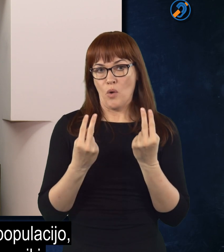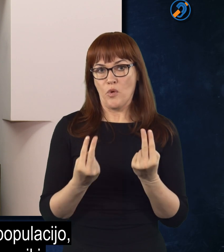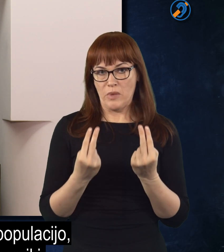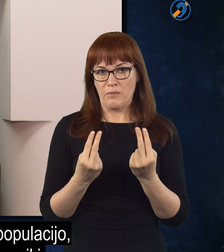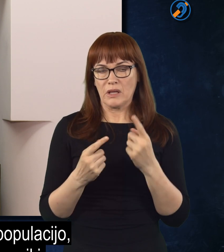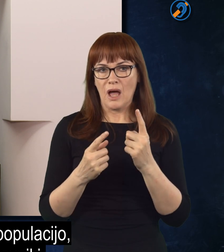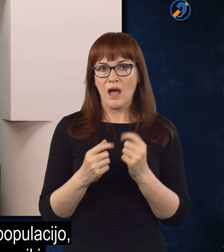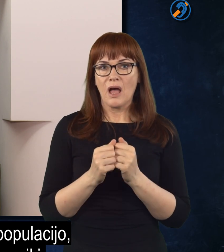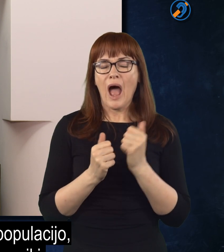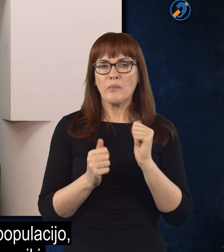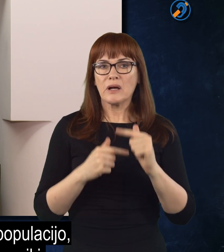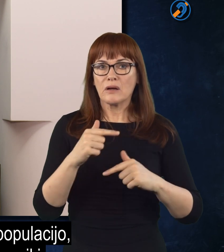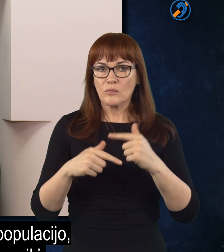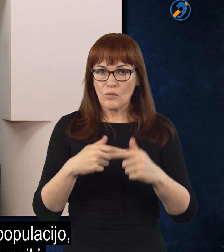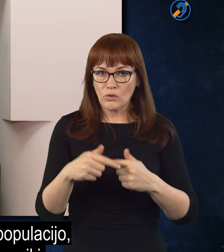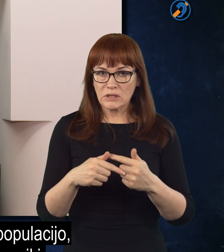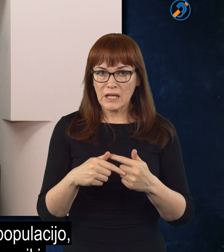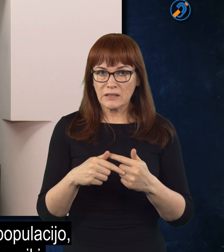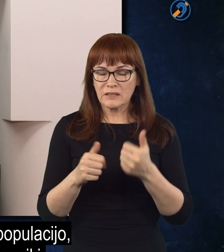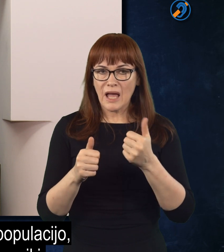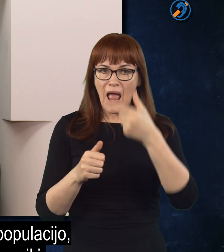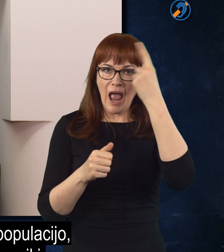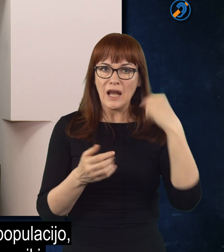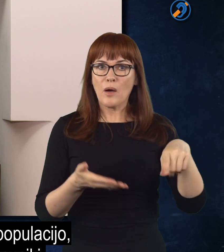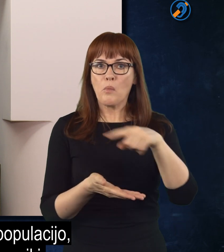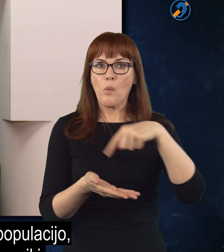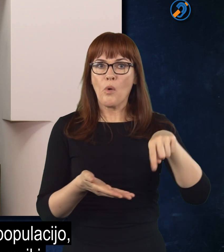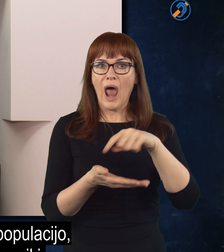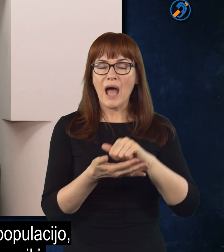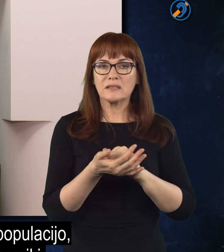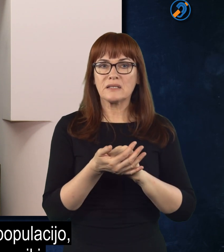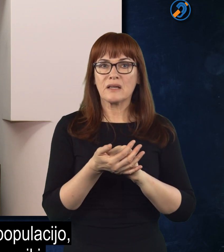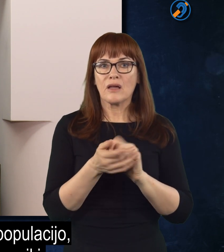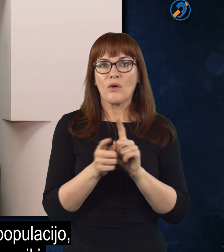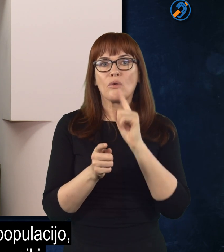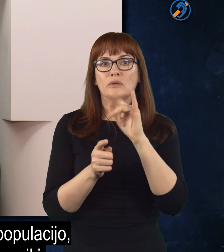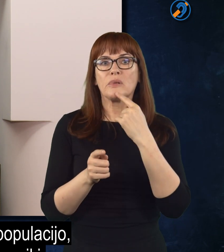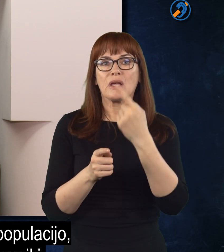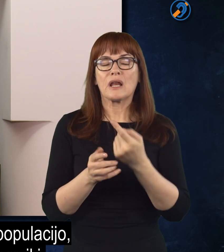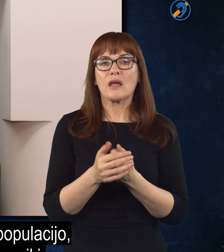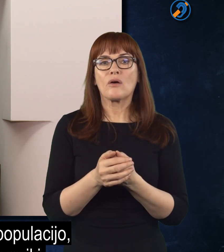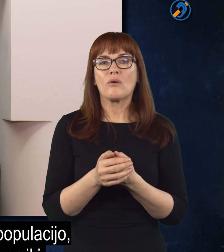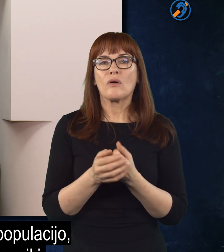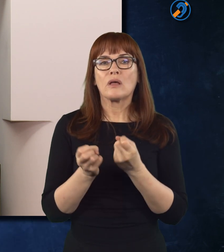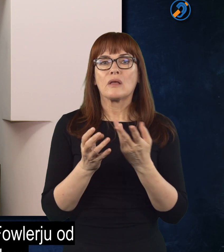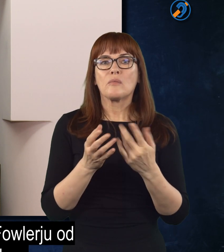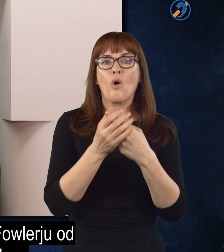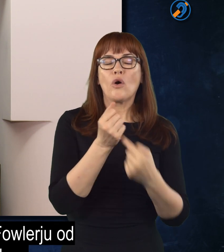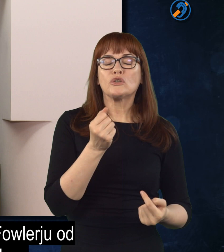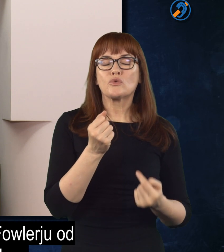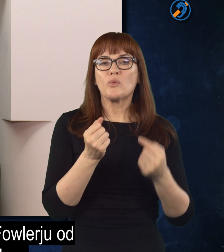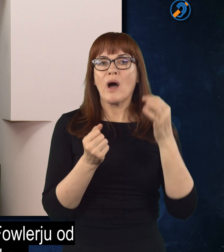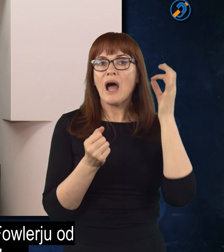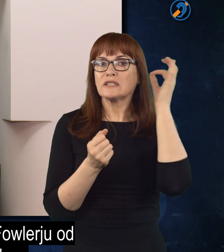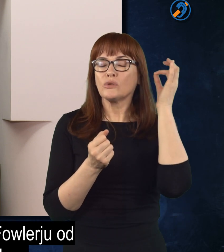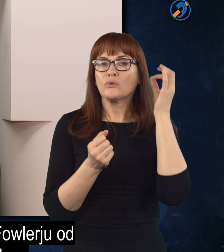Ampak je pustil zunaj eno populacijo iz, tako bomo rekli, kako bi rekel zdravniki, po izgubo